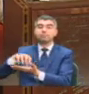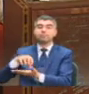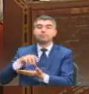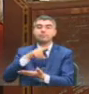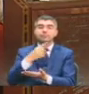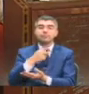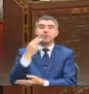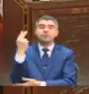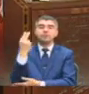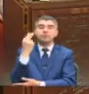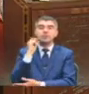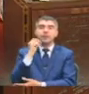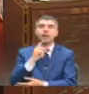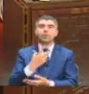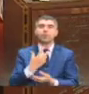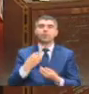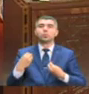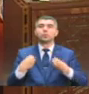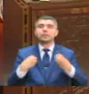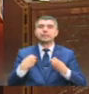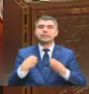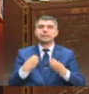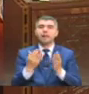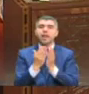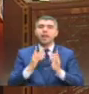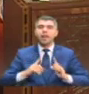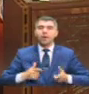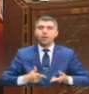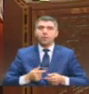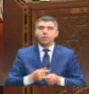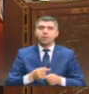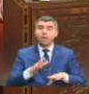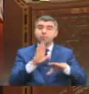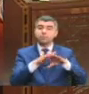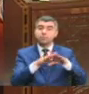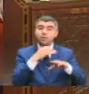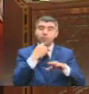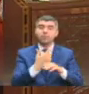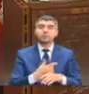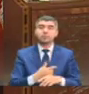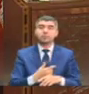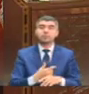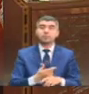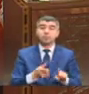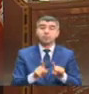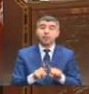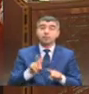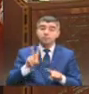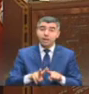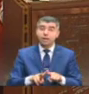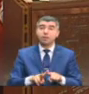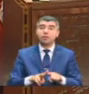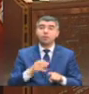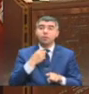بهذا الدور، وأريد أن أؤكد وأخبر السيد النائب بأن هناك فعلا